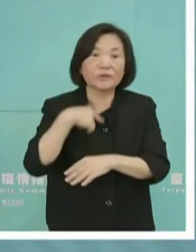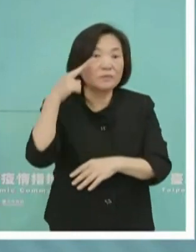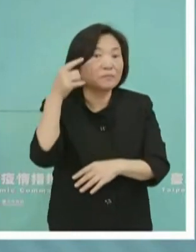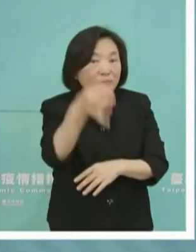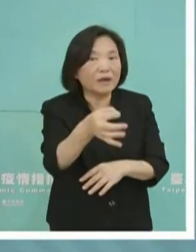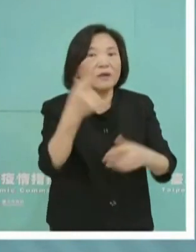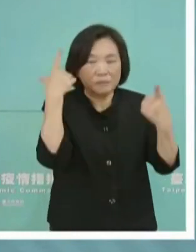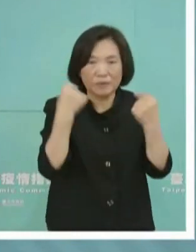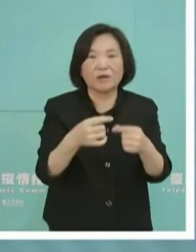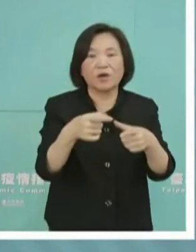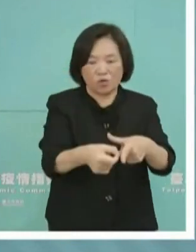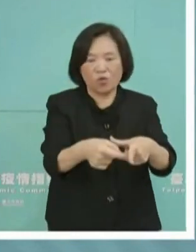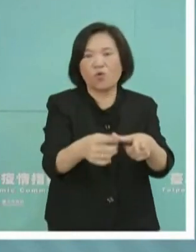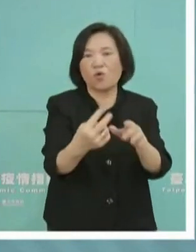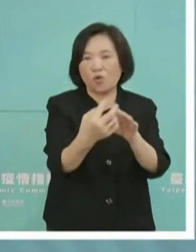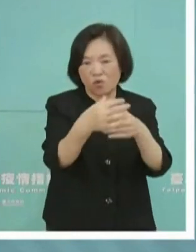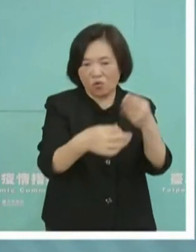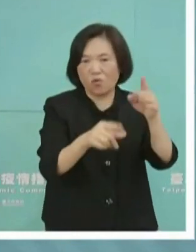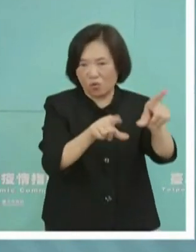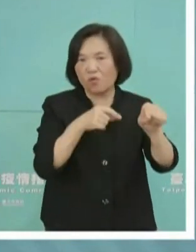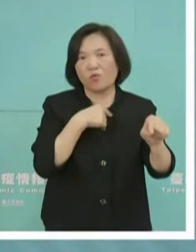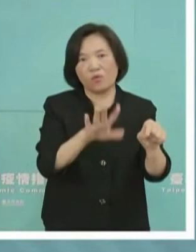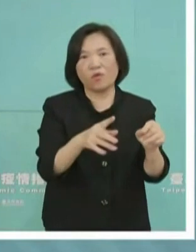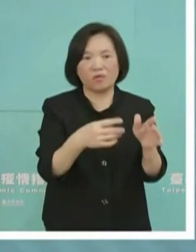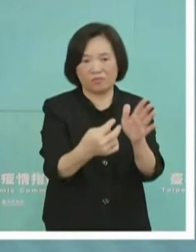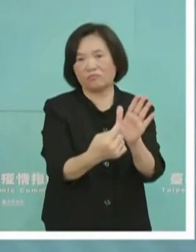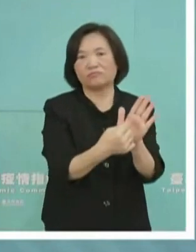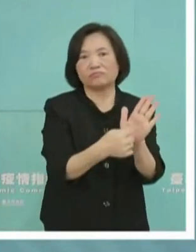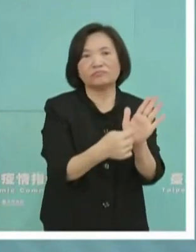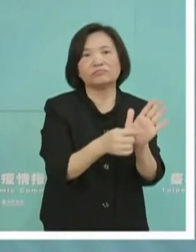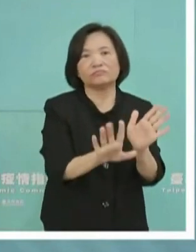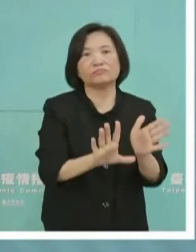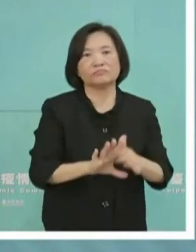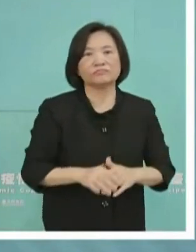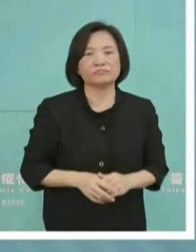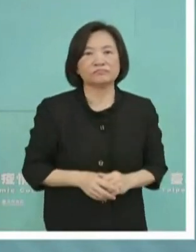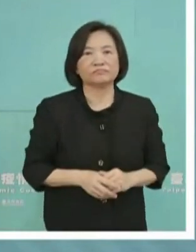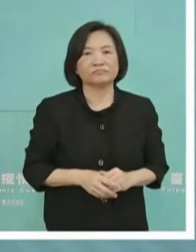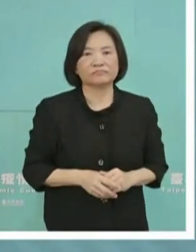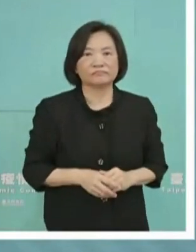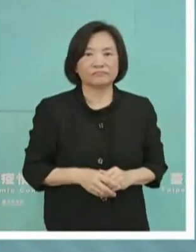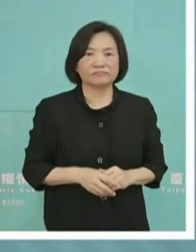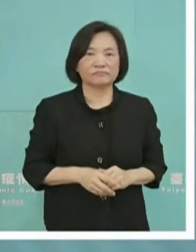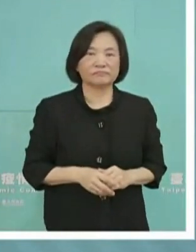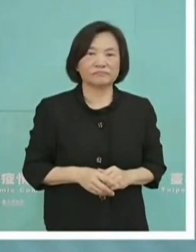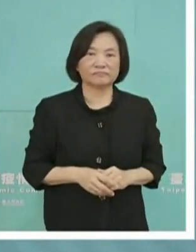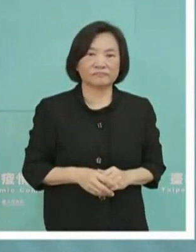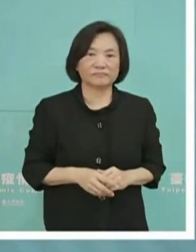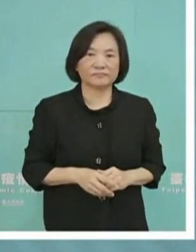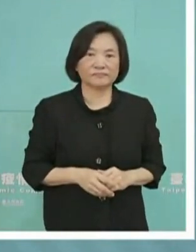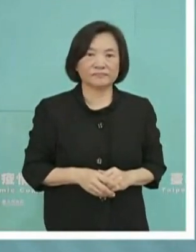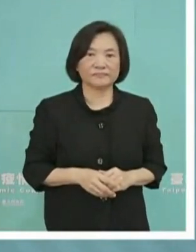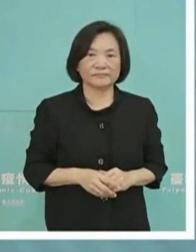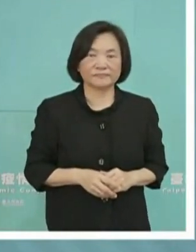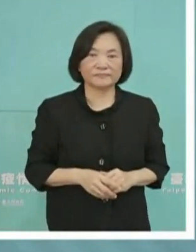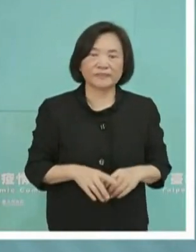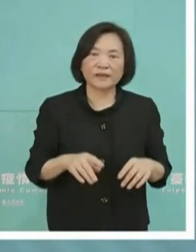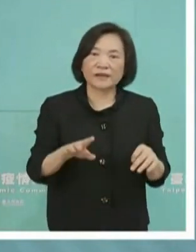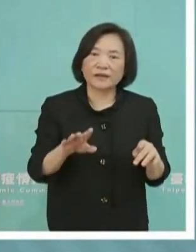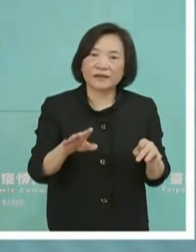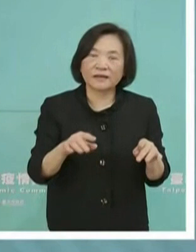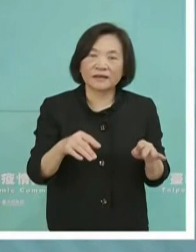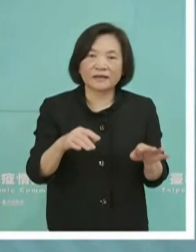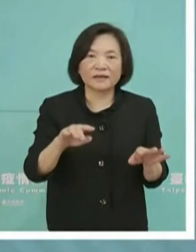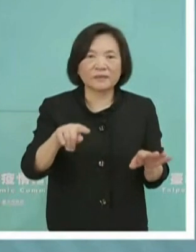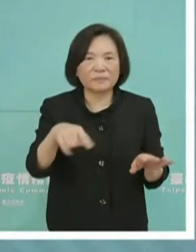还是按照明文规定来处理，哦，大概就这样。 好，接着。 自己说